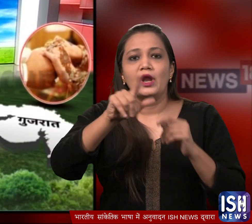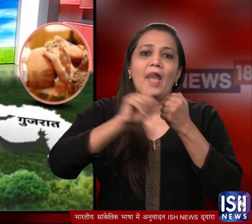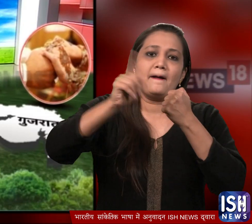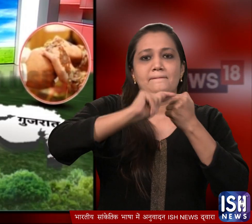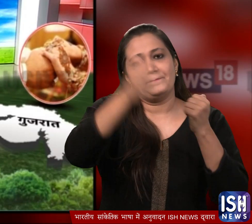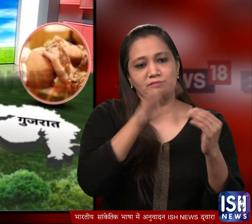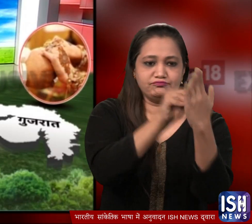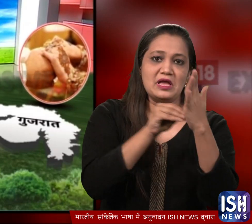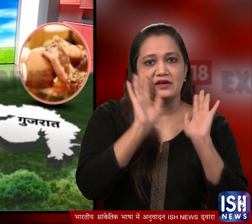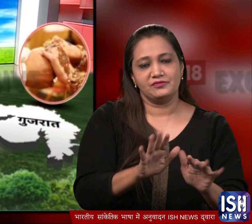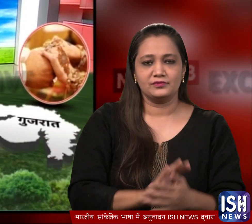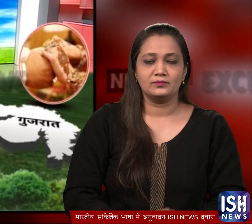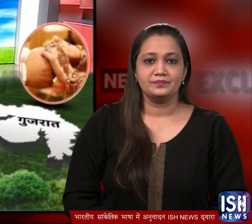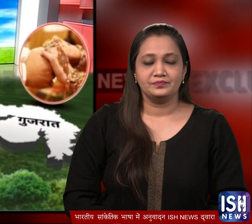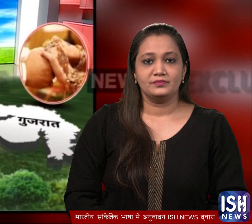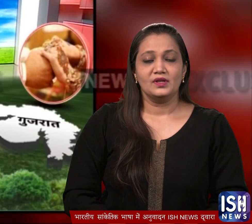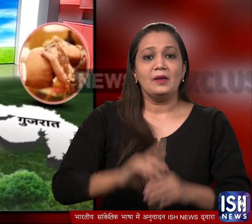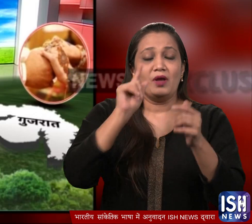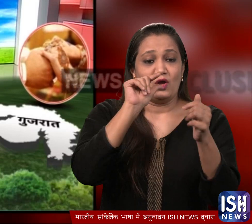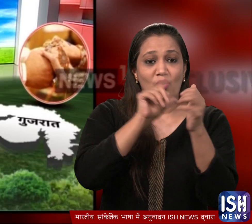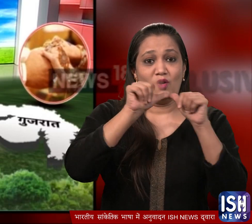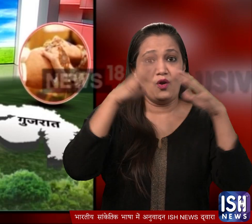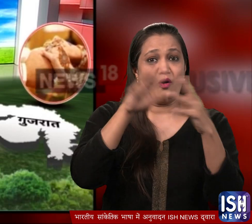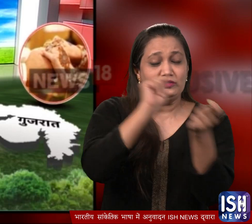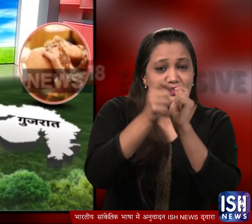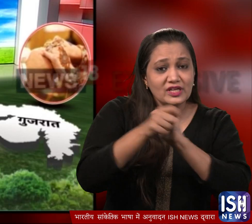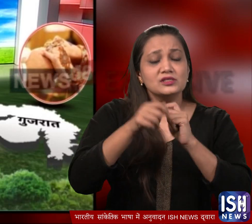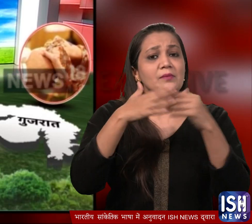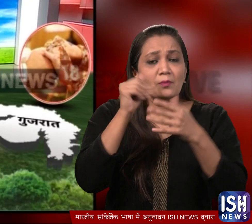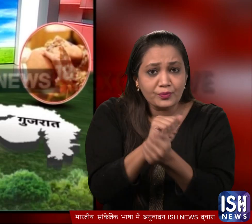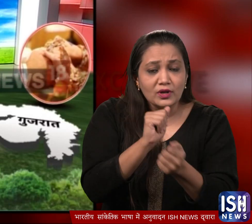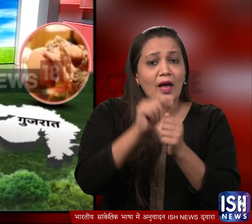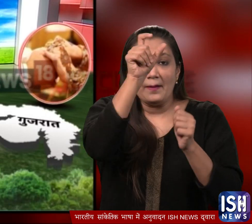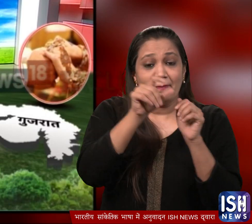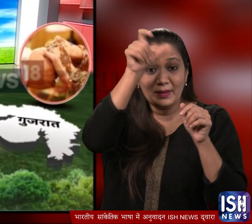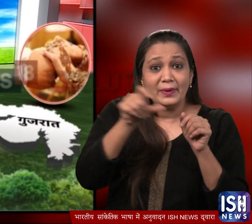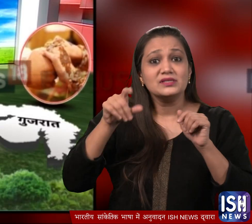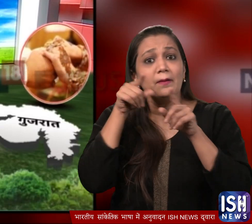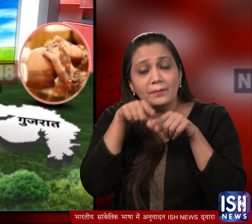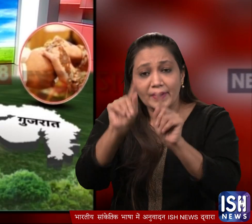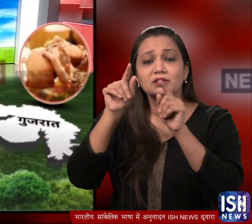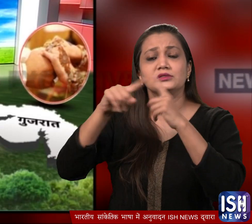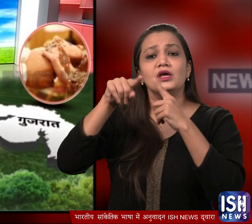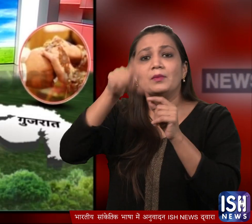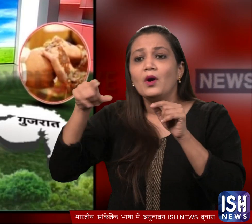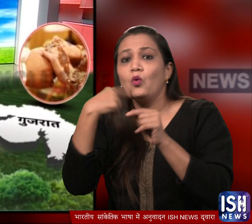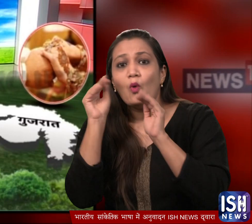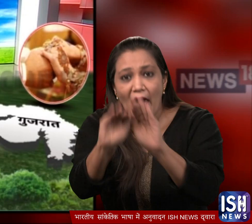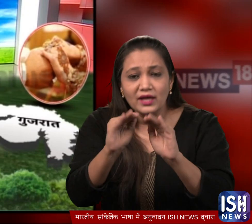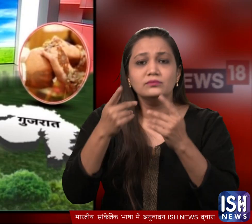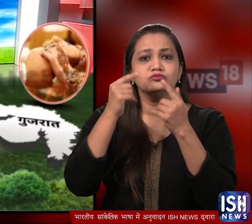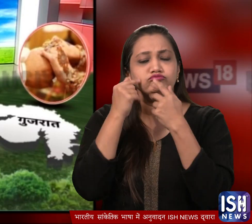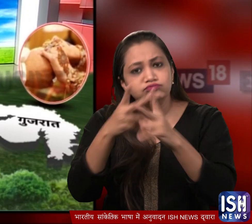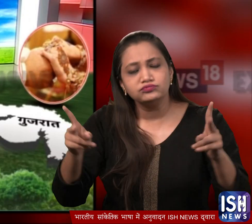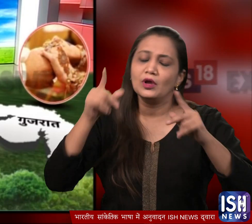रुपए के जुर्माने का प्रावधान भी है। यही नहीं, कानून बदलने के बाद पीड़ित ही नहीं बल्कि उसके परिवार वाले भी शिकायत कर सकेंगे और शादी में मदद करने वालों के